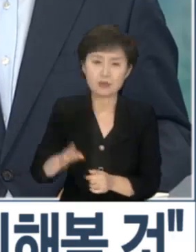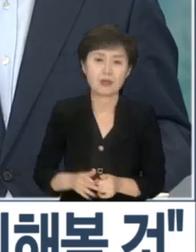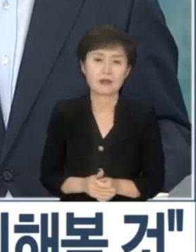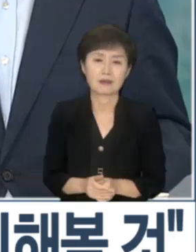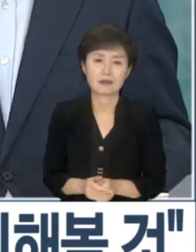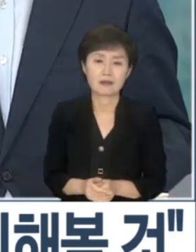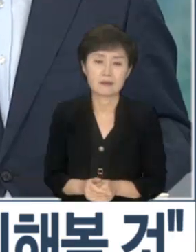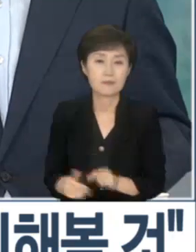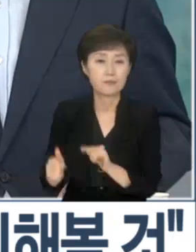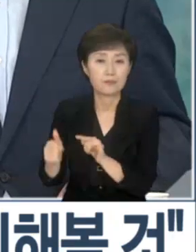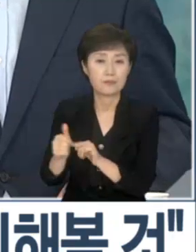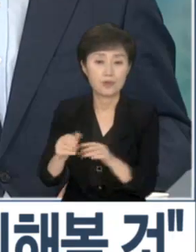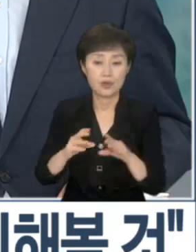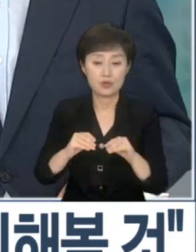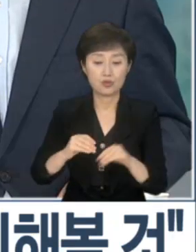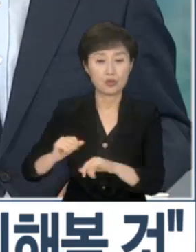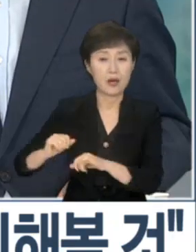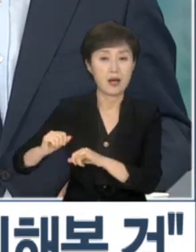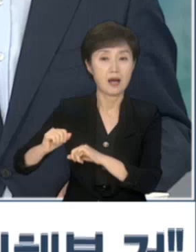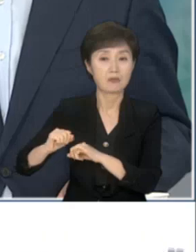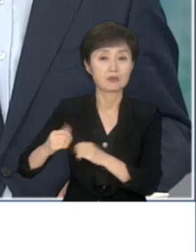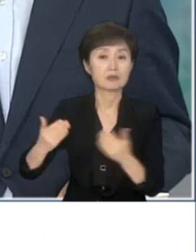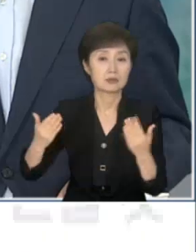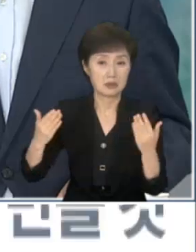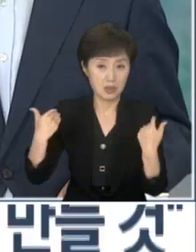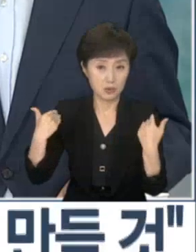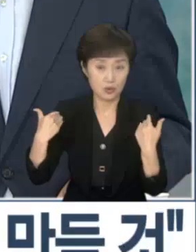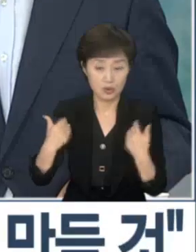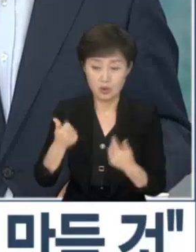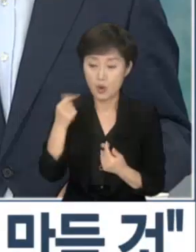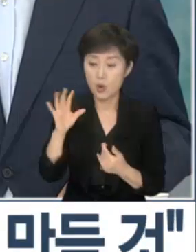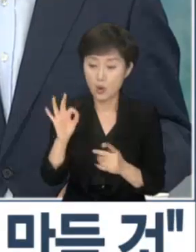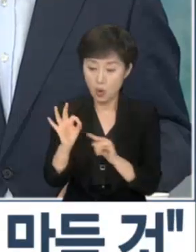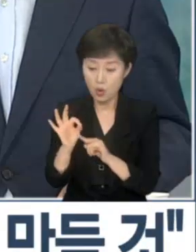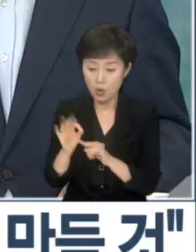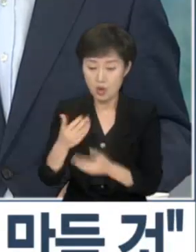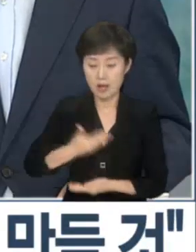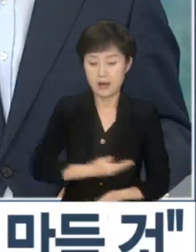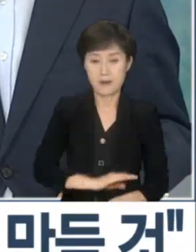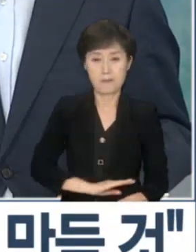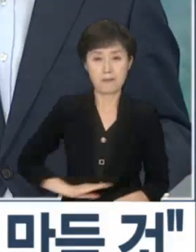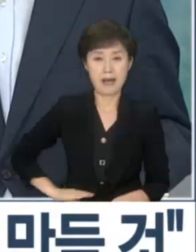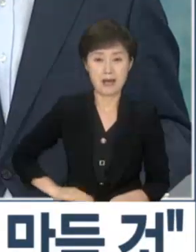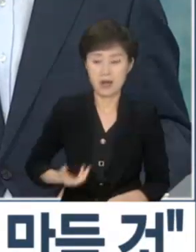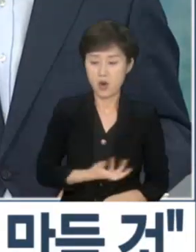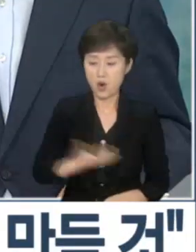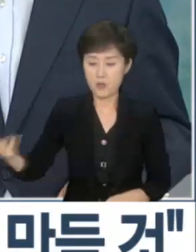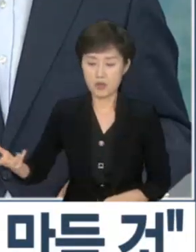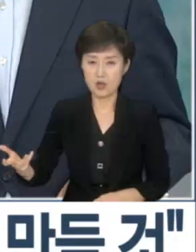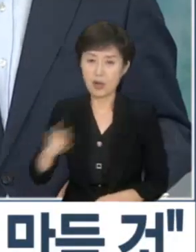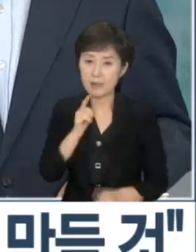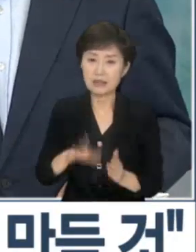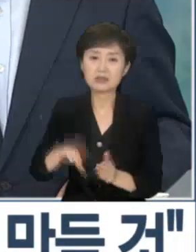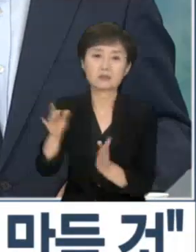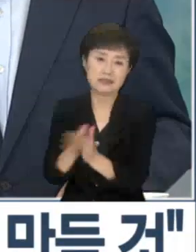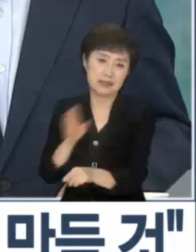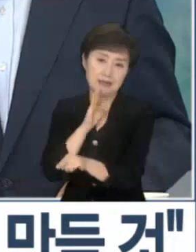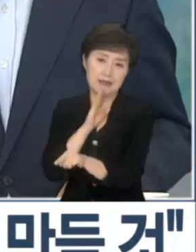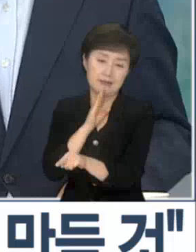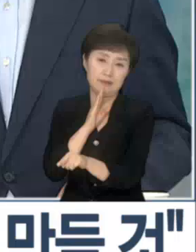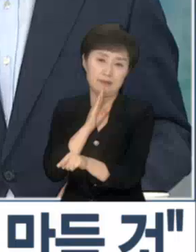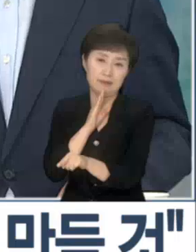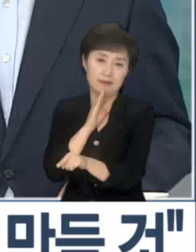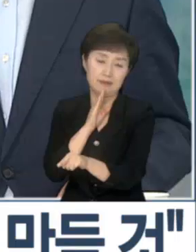홍범도 장관의 흉성을 흉상을 이전해야 된다라는 말씀을 제일 먼저 꺼낸 분이 신원식 지명자다라는 말부터